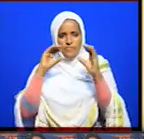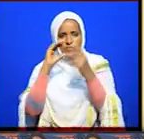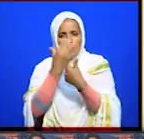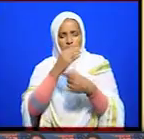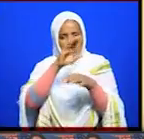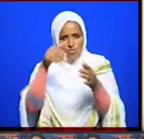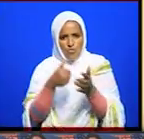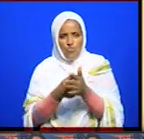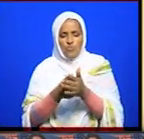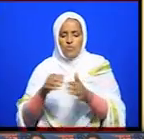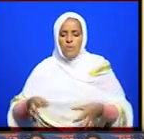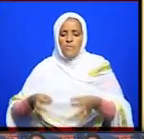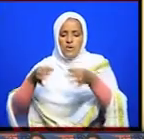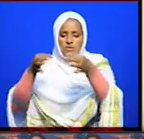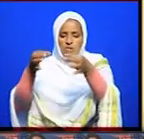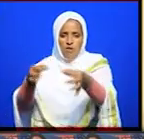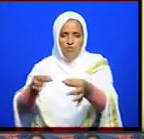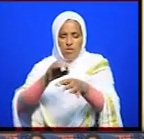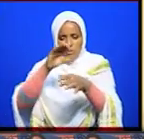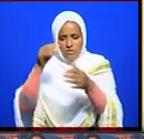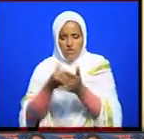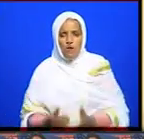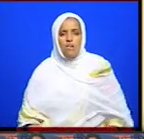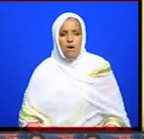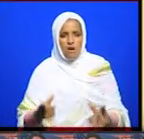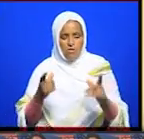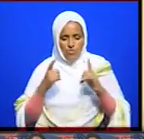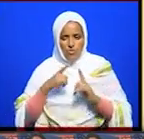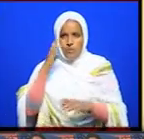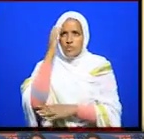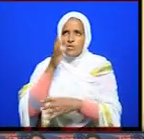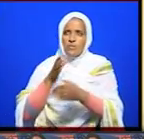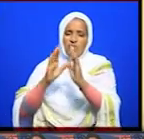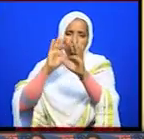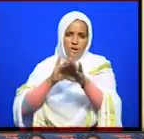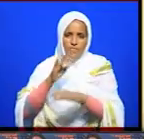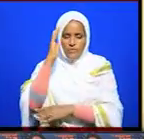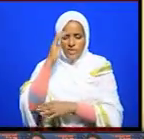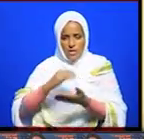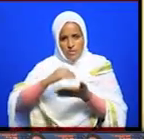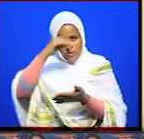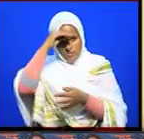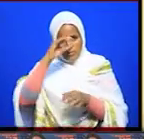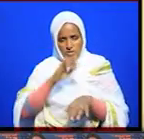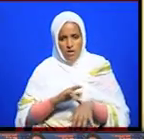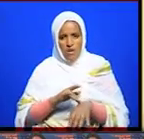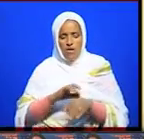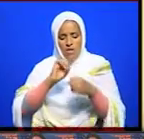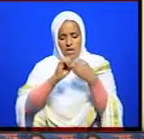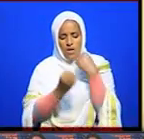በርሳቸው ላላቸው ሁኔታ ሁሉ የሚያስተላልፉት አጠቃላይ አኗኗራቸው በእግዚአብሔር ፈቃድ ላይ፣ በእግዚአብሔር ትምህርት